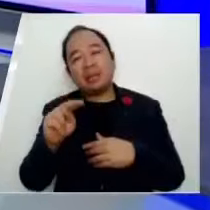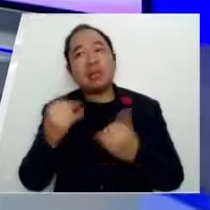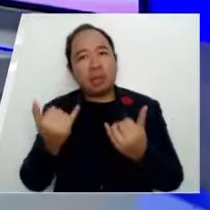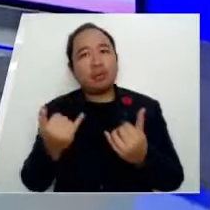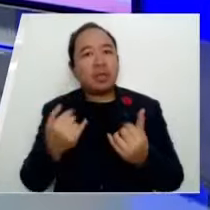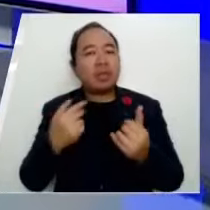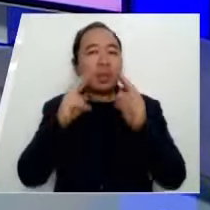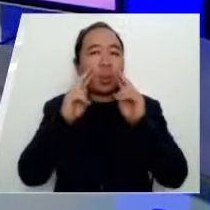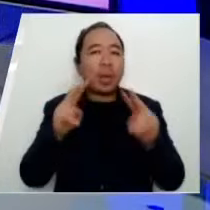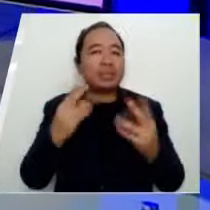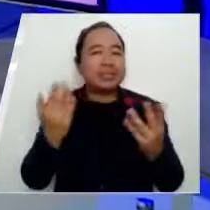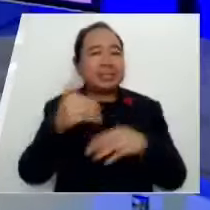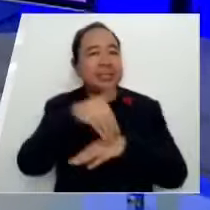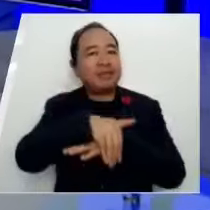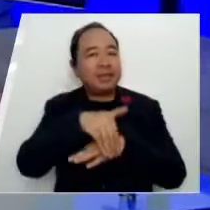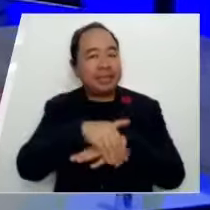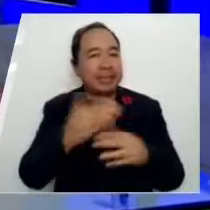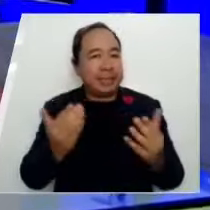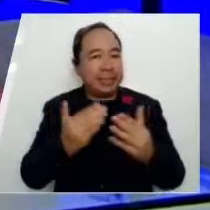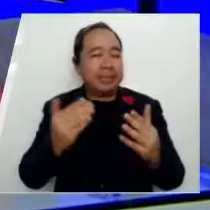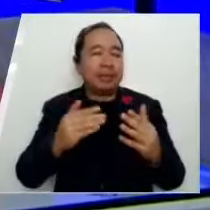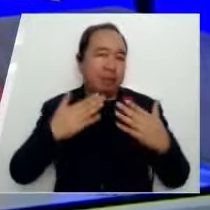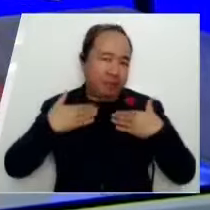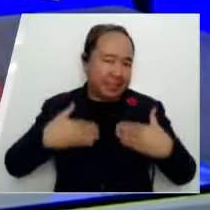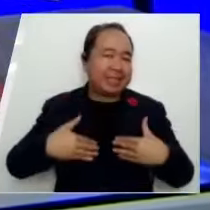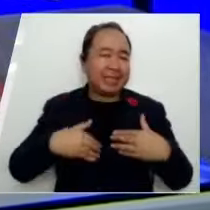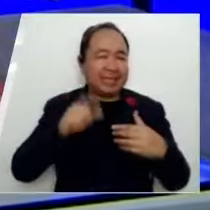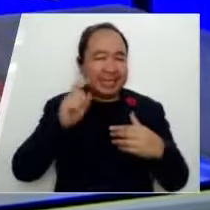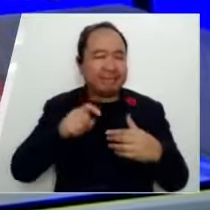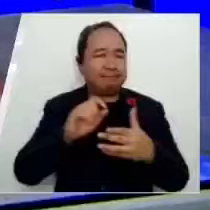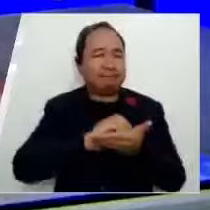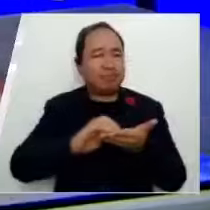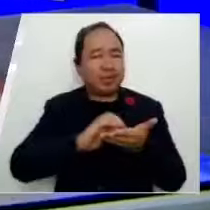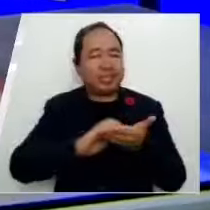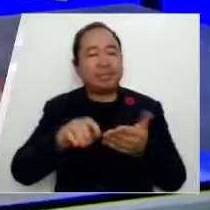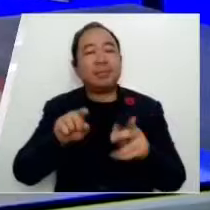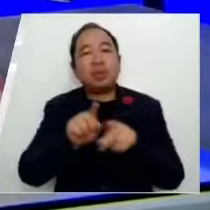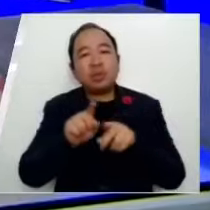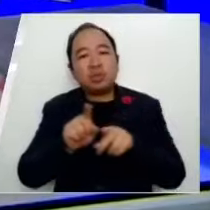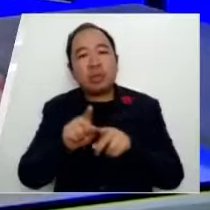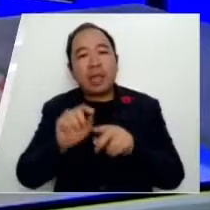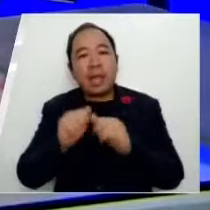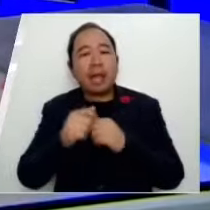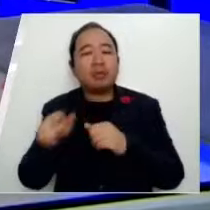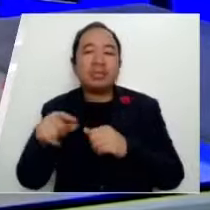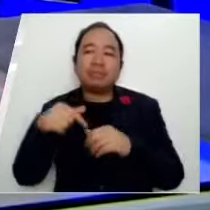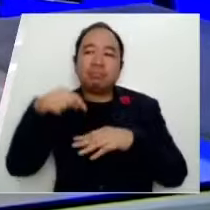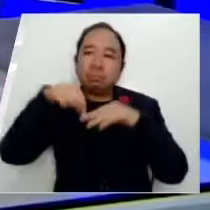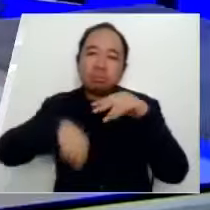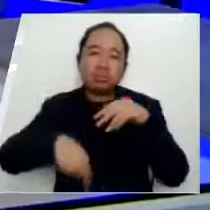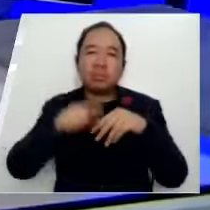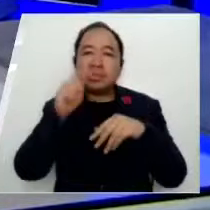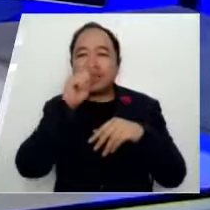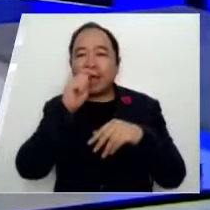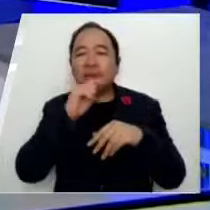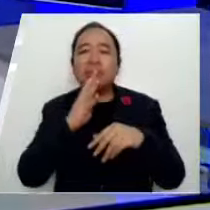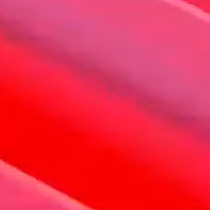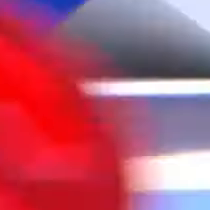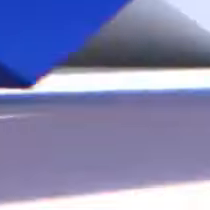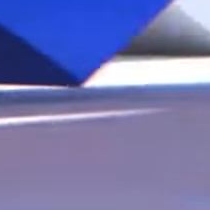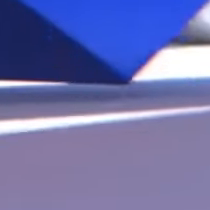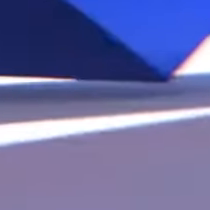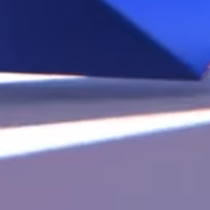yung isa physically demanding habang malatang Twister naman sa lalim ng Tagalog lines ang isa pa makichika kay